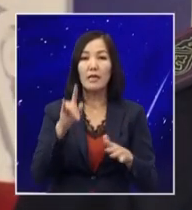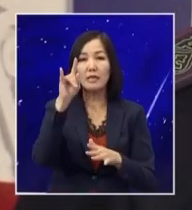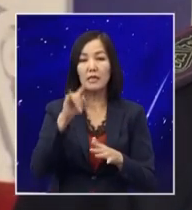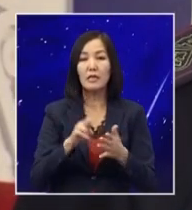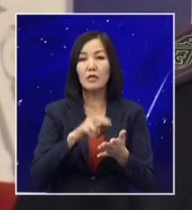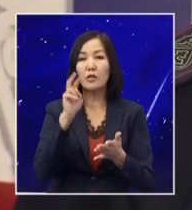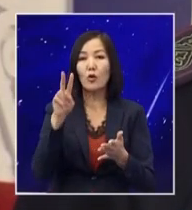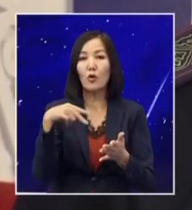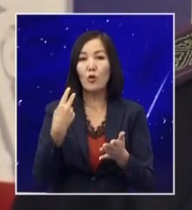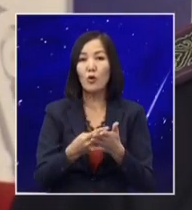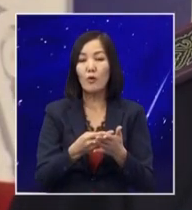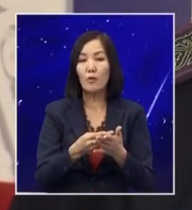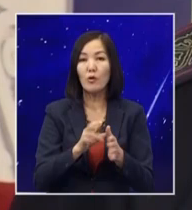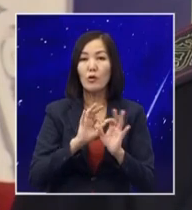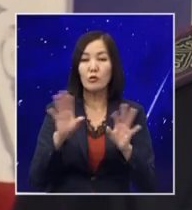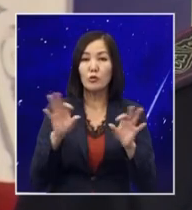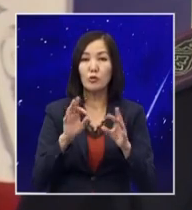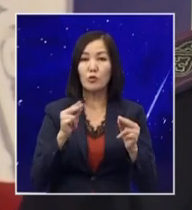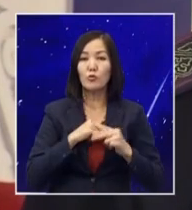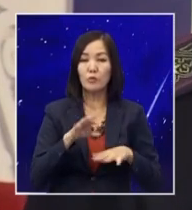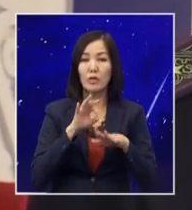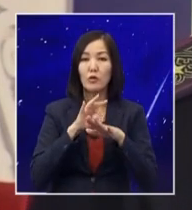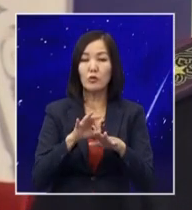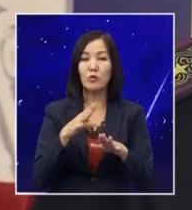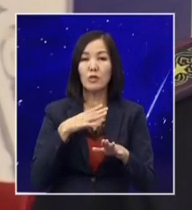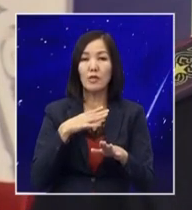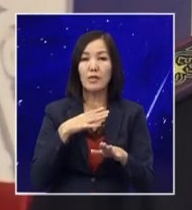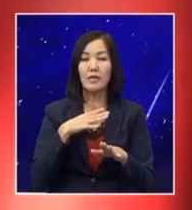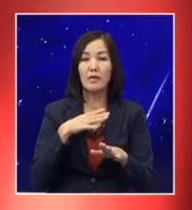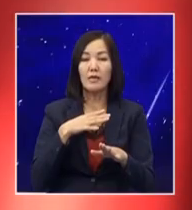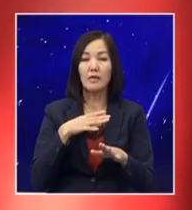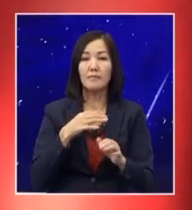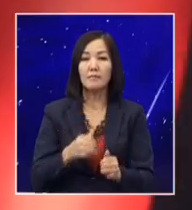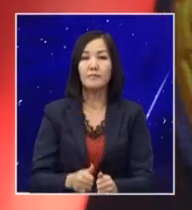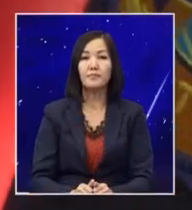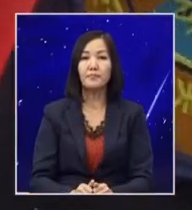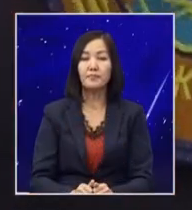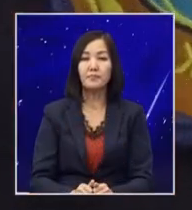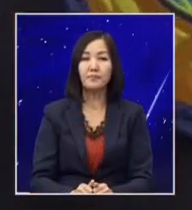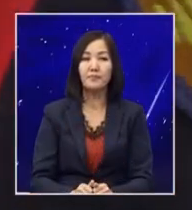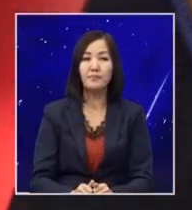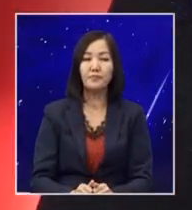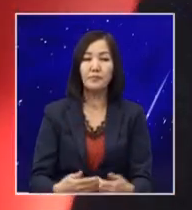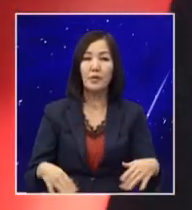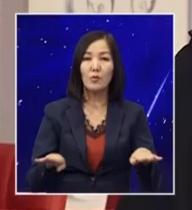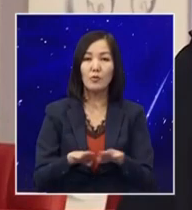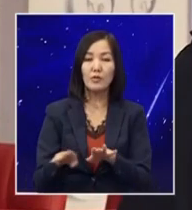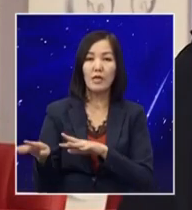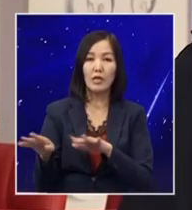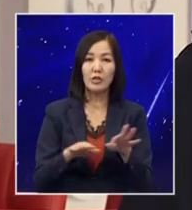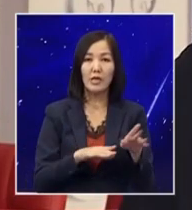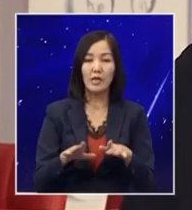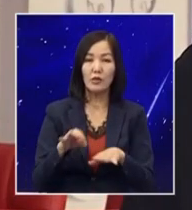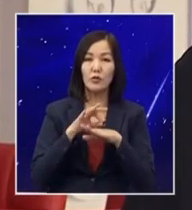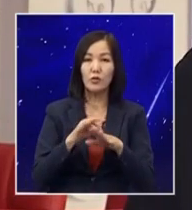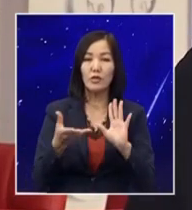құлап түспеуін түсіндіру жұмыстары онлайн түрде өткізіледі. Осындай шара